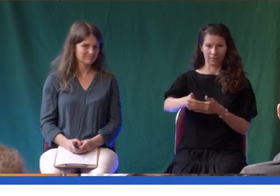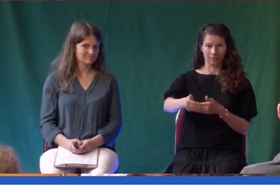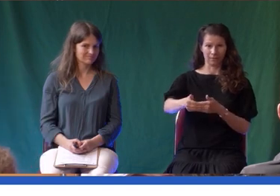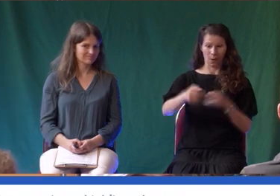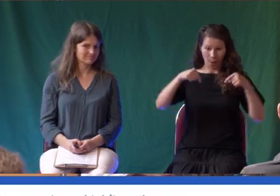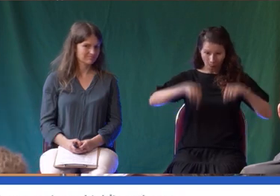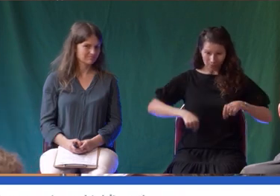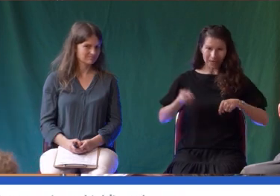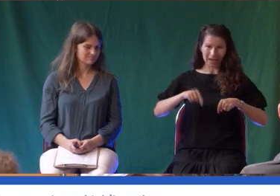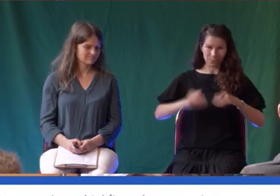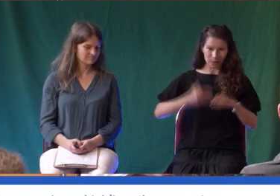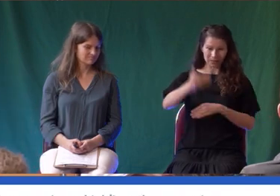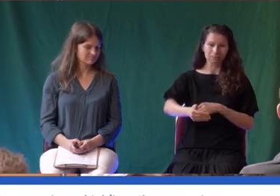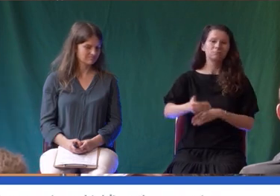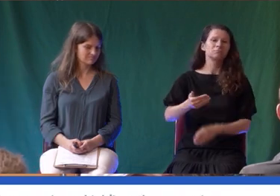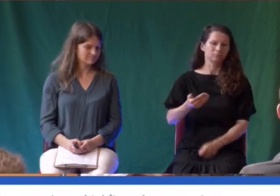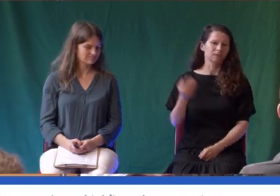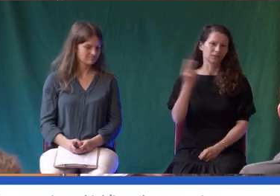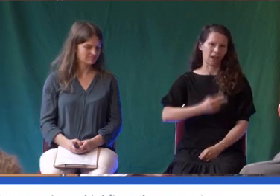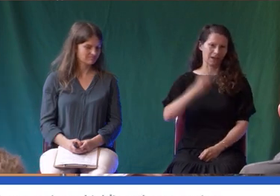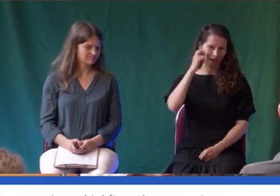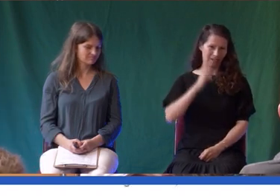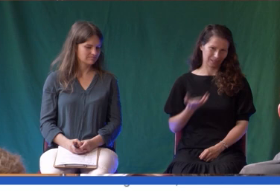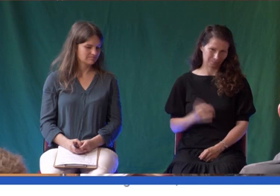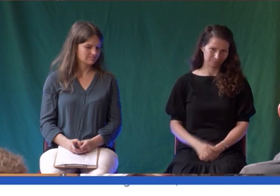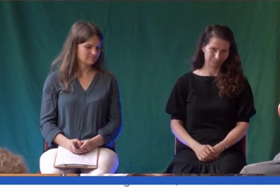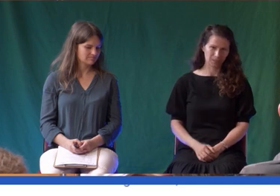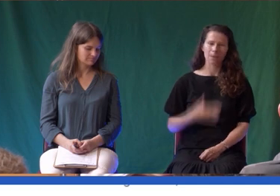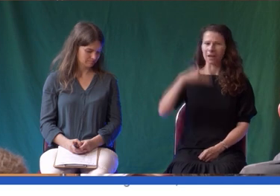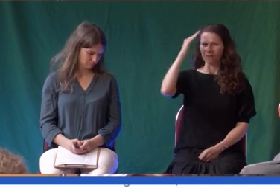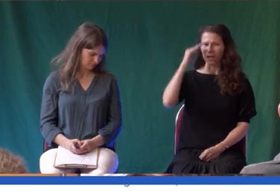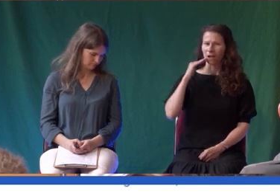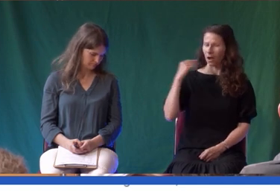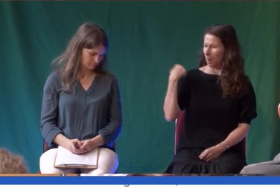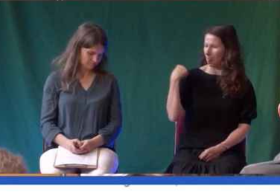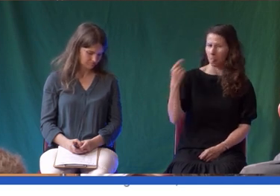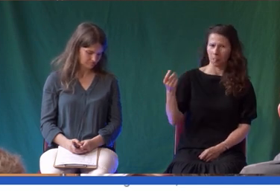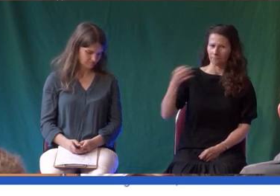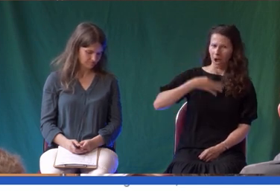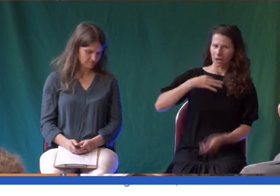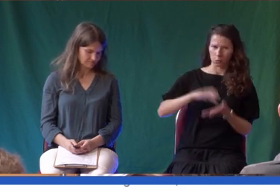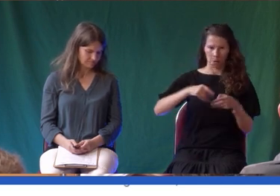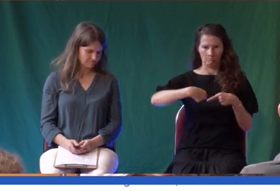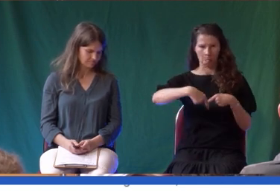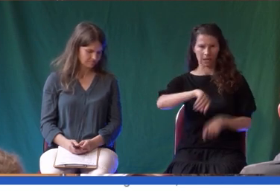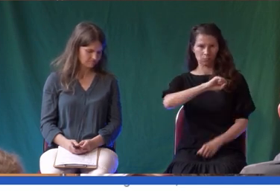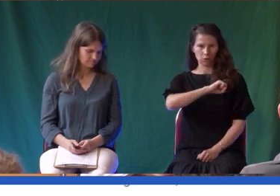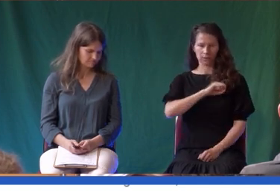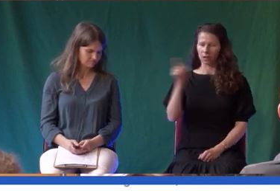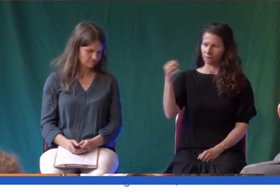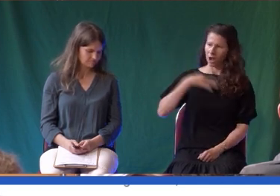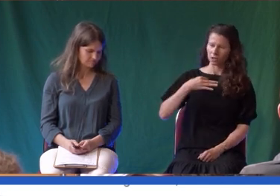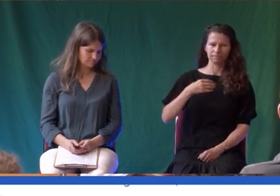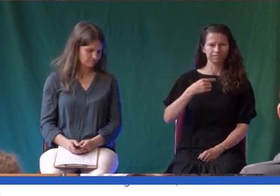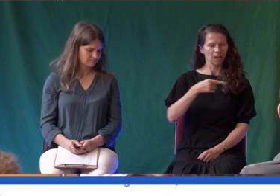wirklich in einem Monat zwei Jahre alt mein Vater fragte mich neulich mit Blick auf den bevorstehenden Geburtstag was ich mir denn als Mutter